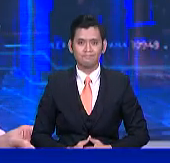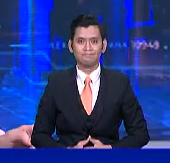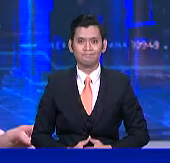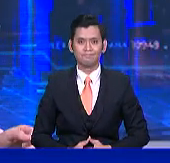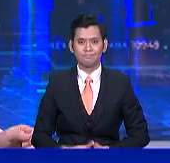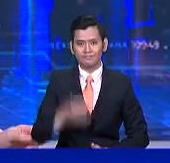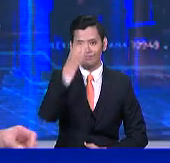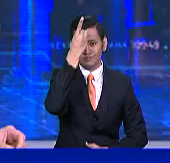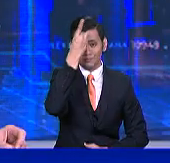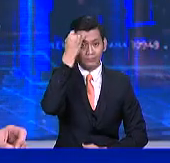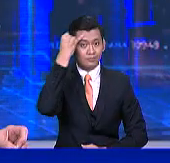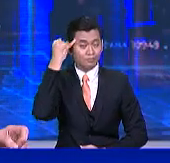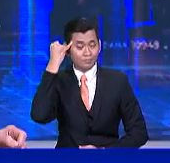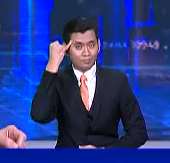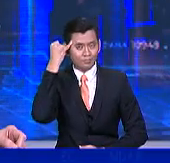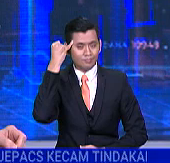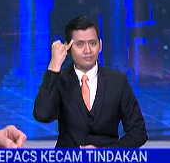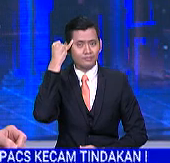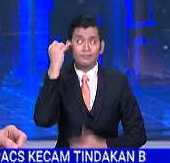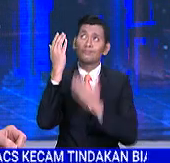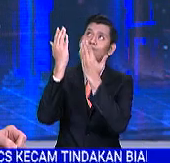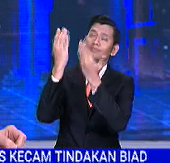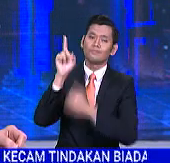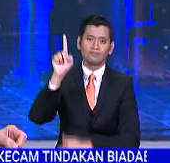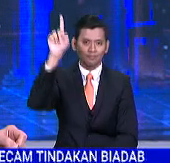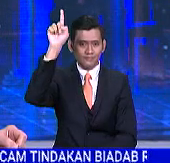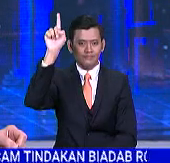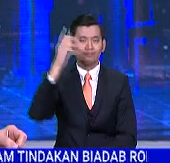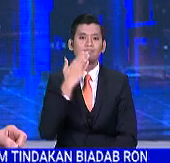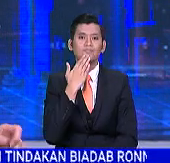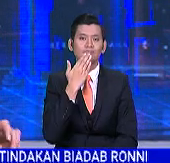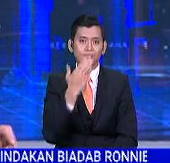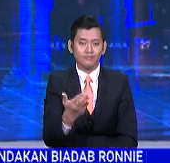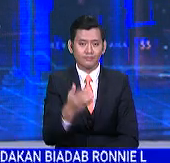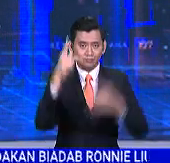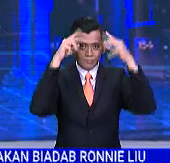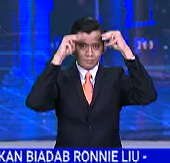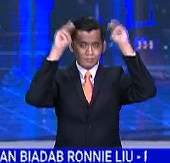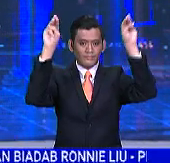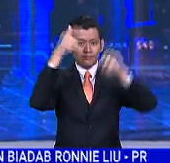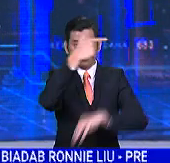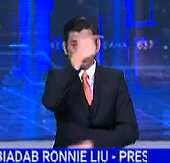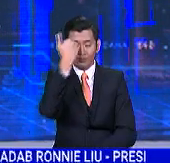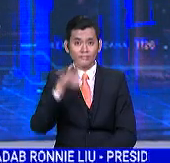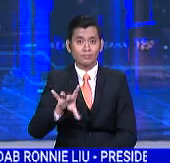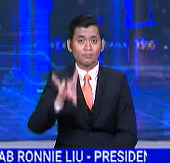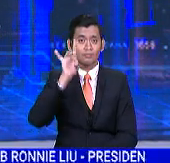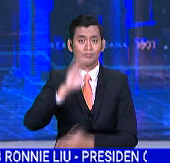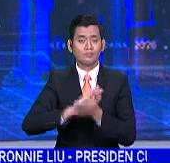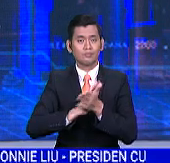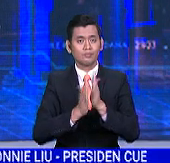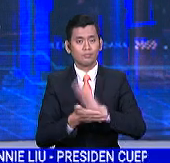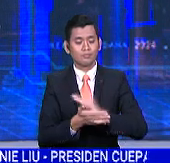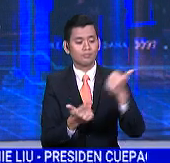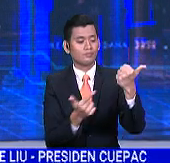Sementara itu, Datuk Seri Ismail Sabri menzahirkan rasa syukur dan penghargaan kepada Perdana Menteri atas pelantikan beliau sebagai timbalan